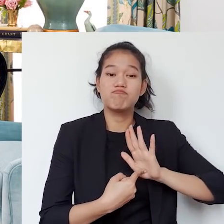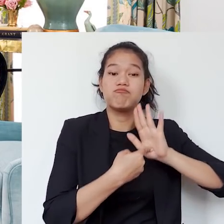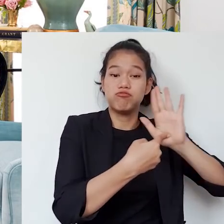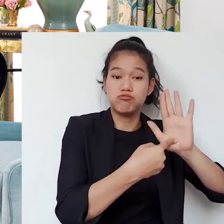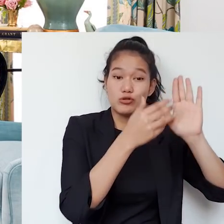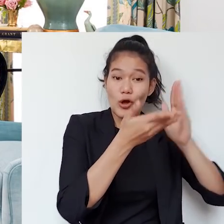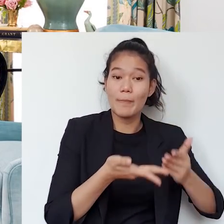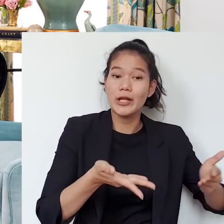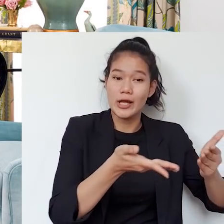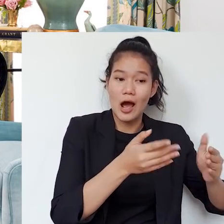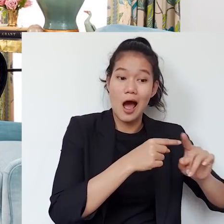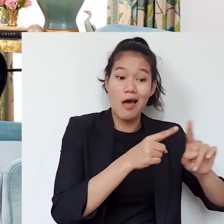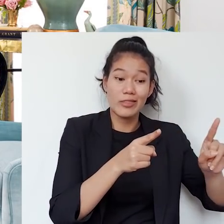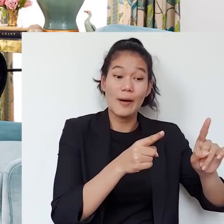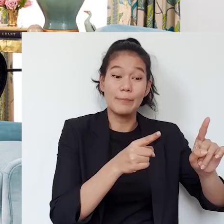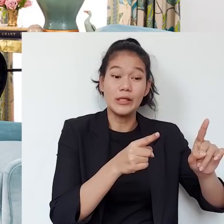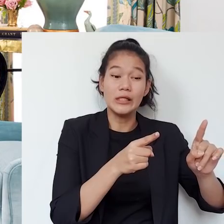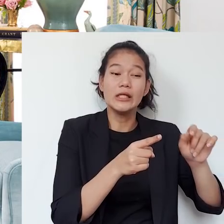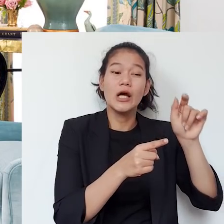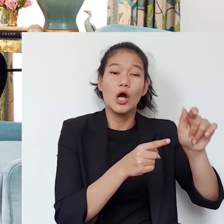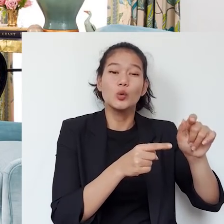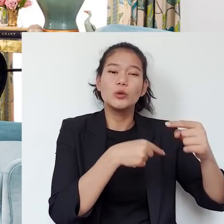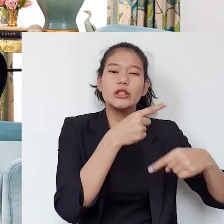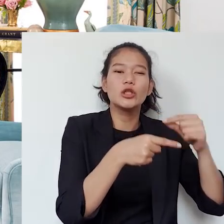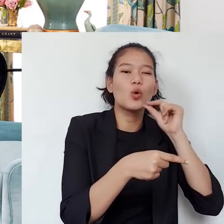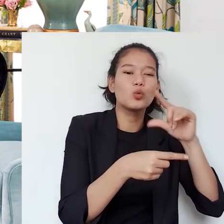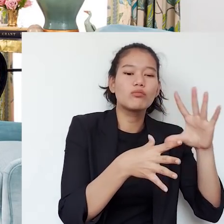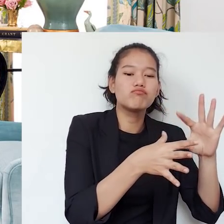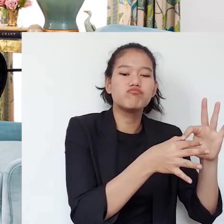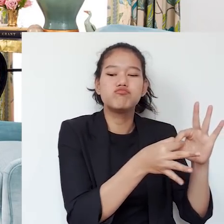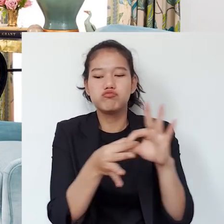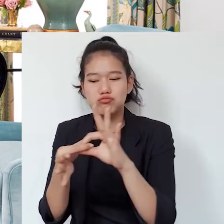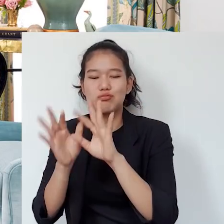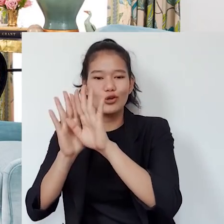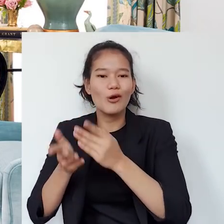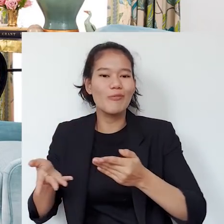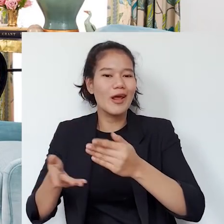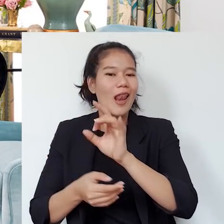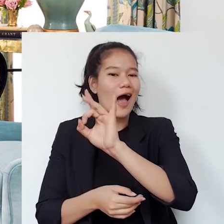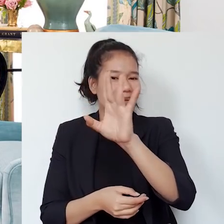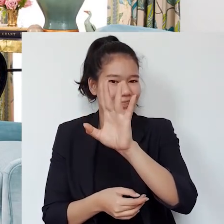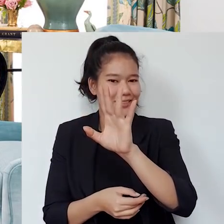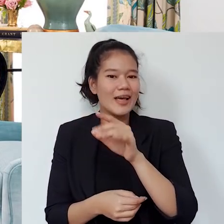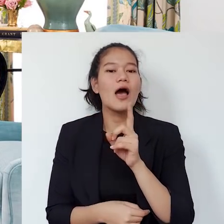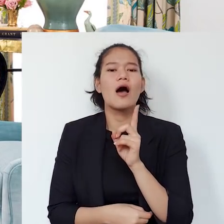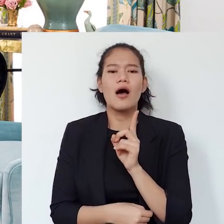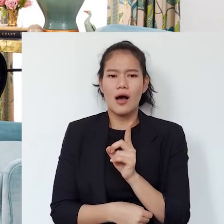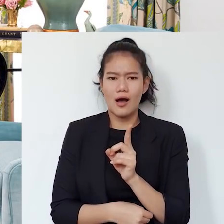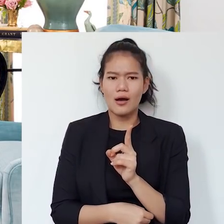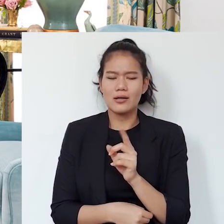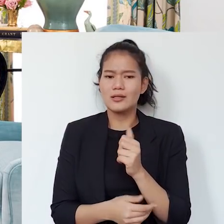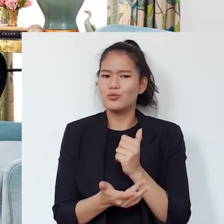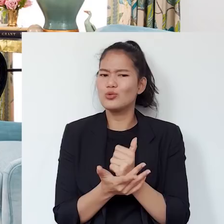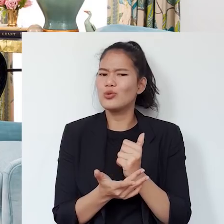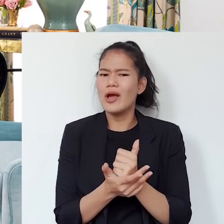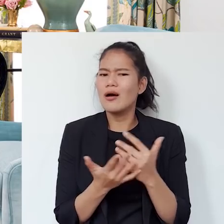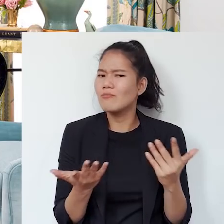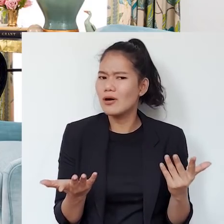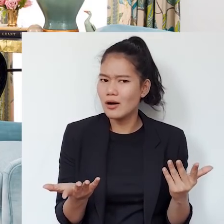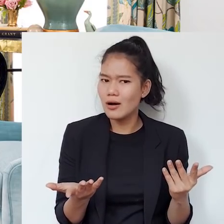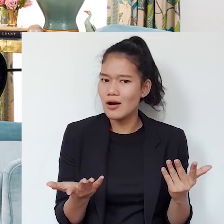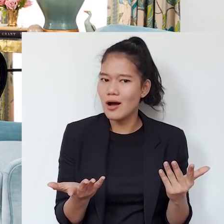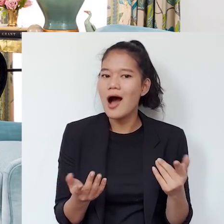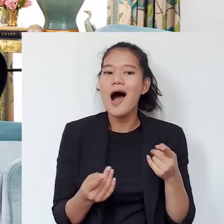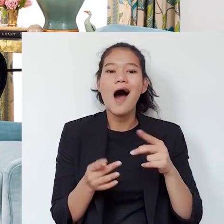akun medsos, tetapi itu berupa status untuk semua akun medsosnya. Jadi, apa saudara-saudara?